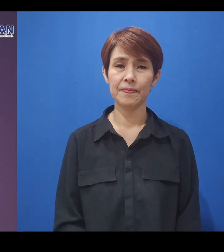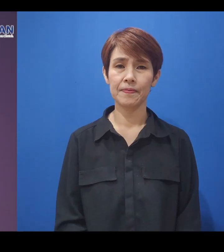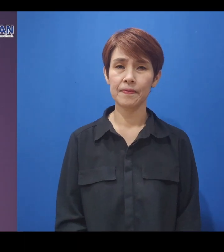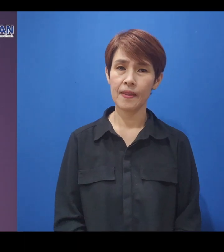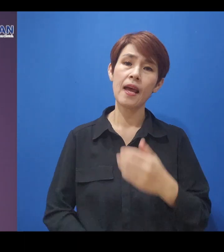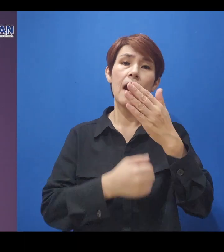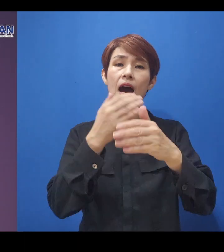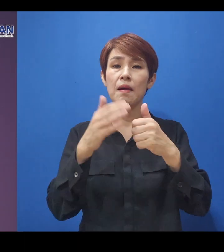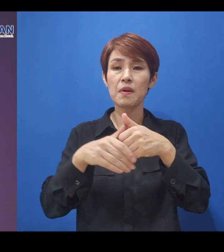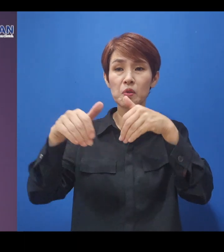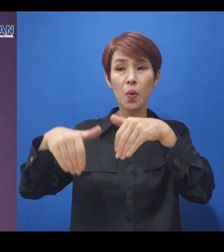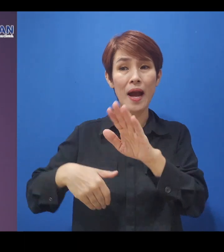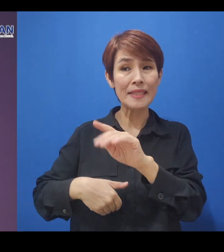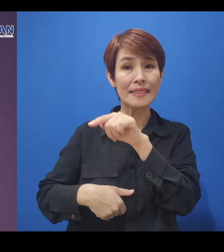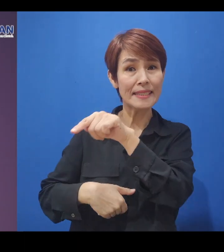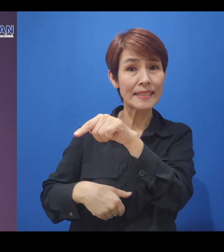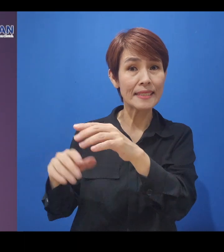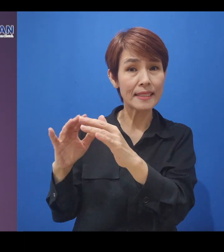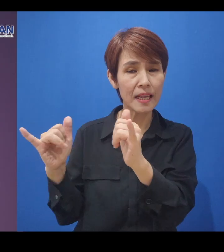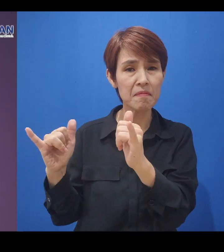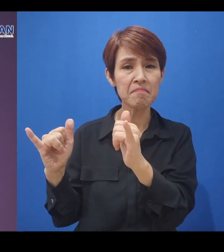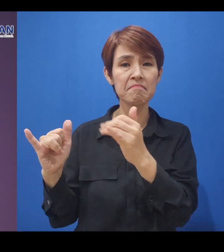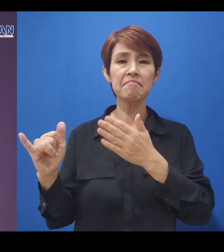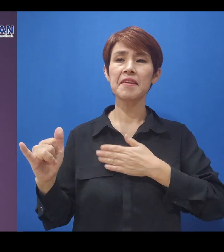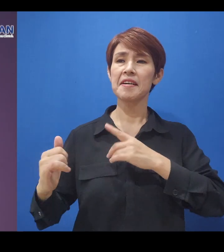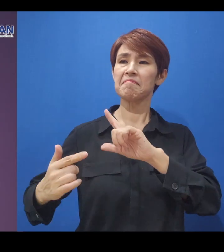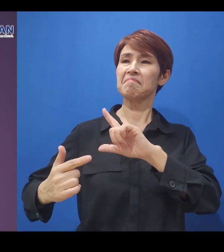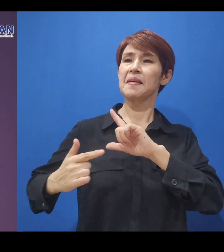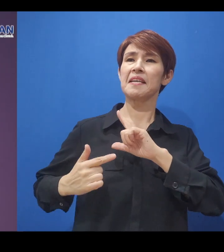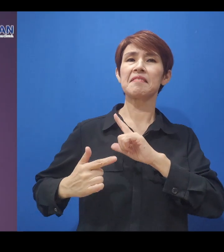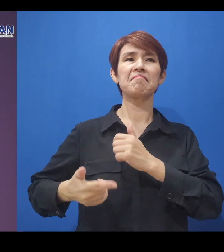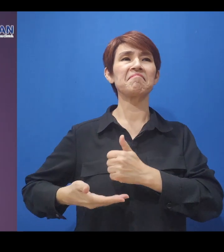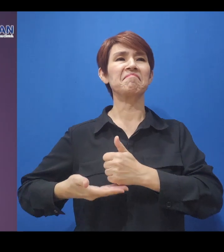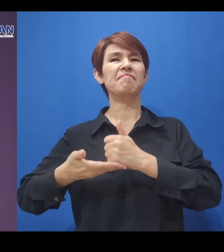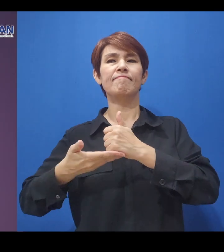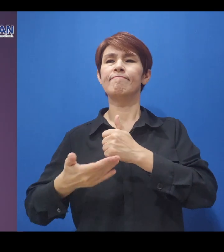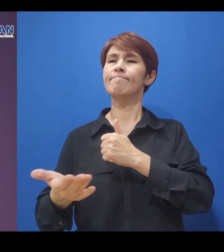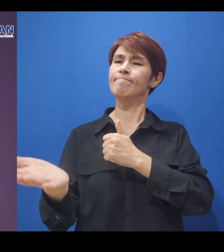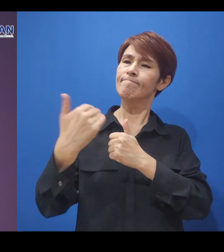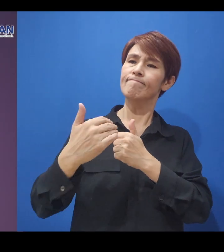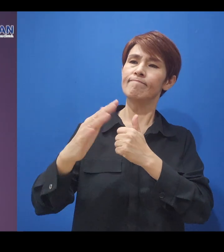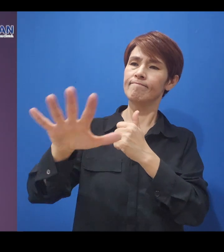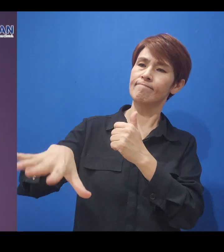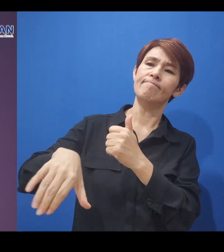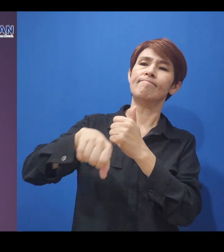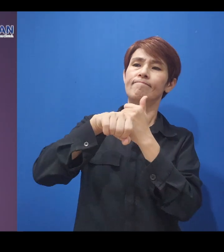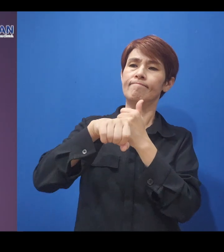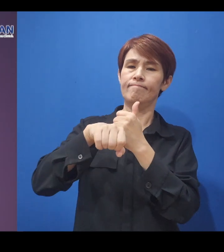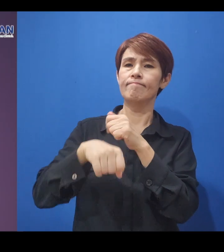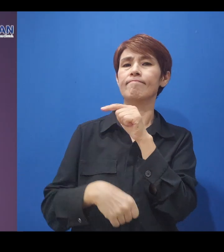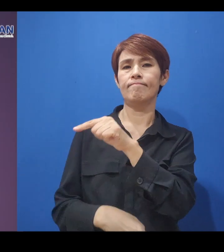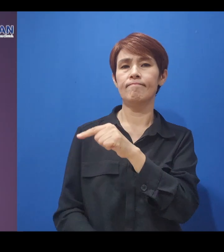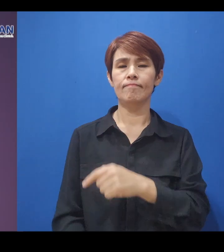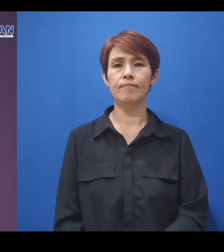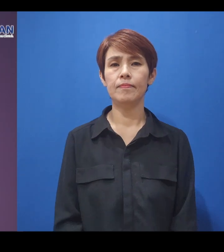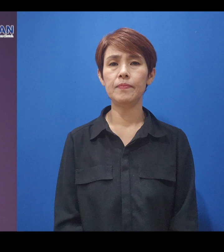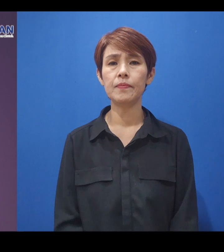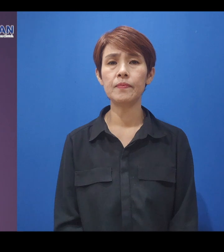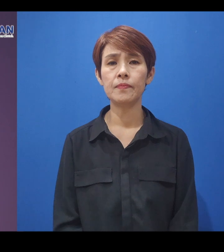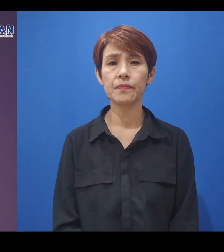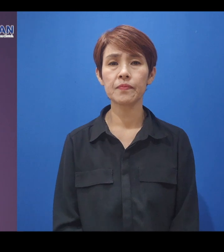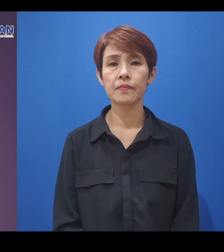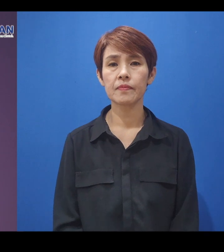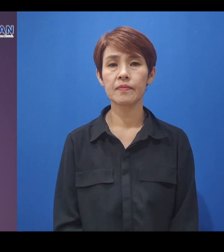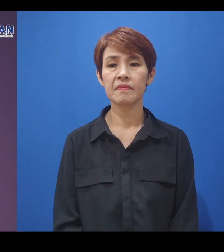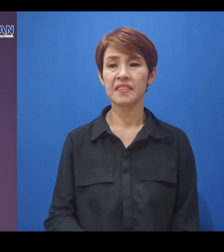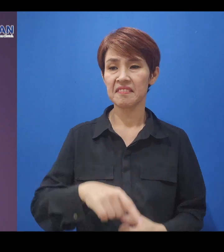하나님의 종이 아닌 사람은 자신의 명성 아래 사람들을 꽉 옥죄어서 메어버립니다. 그리고 매인